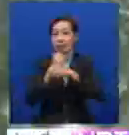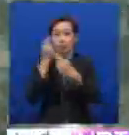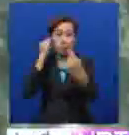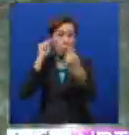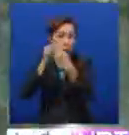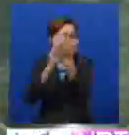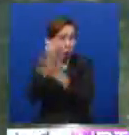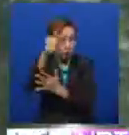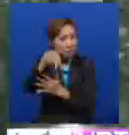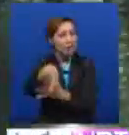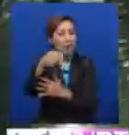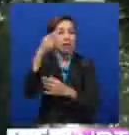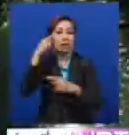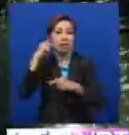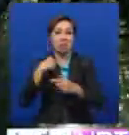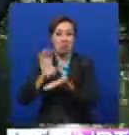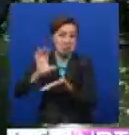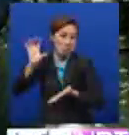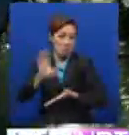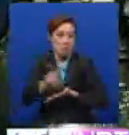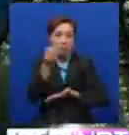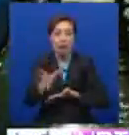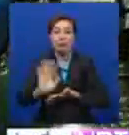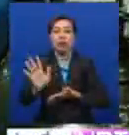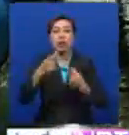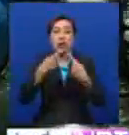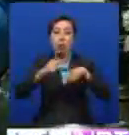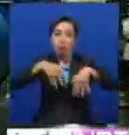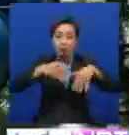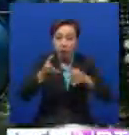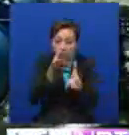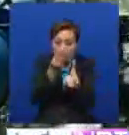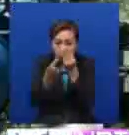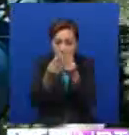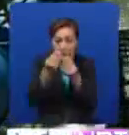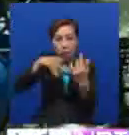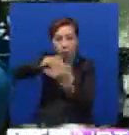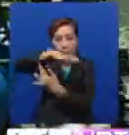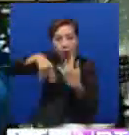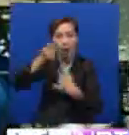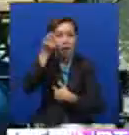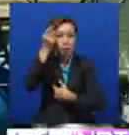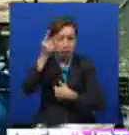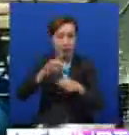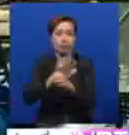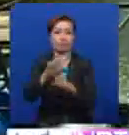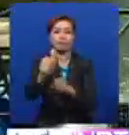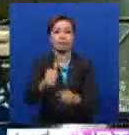ใช้งบประมาณมหาศาลแต่เป็นการเรียนรู้ที่จะอยู่กับน้ำอย่างเข้าใจและพอเพียง